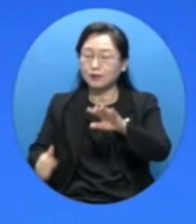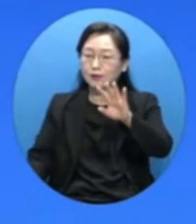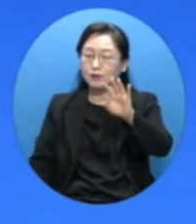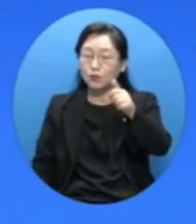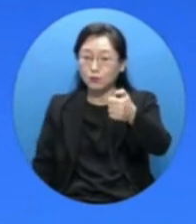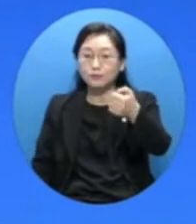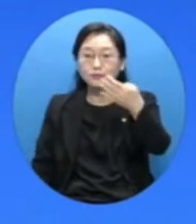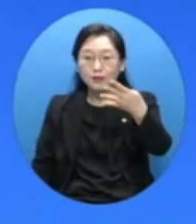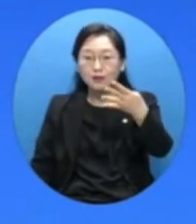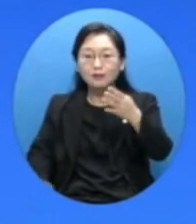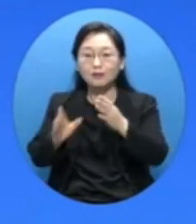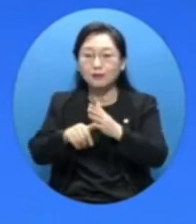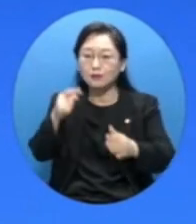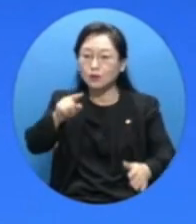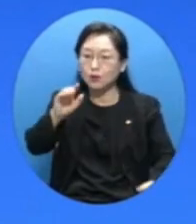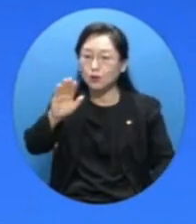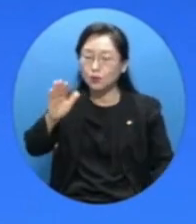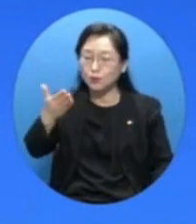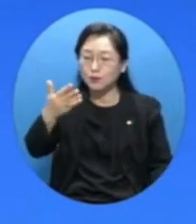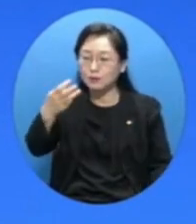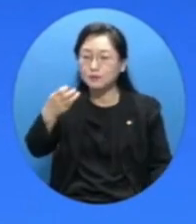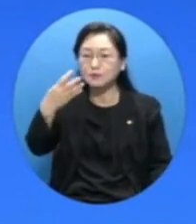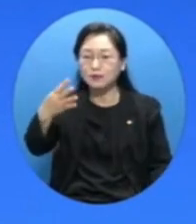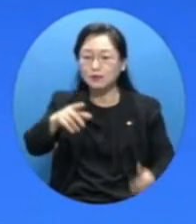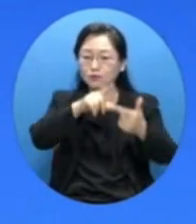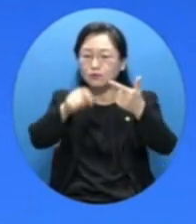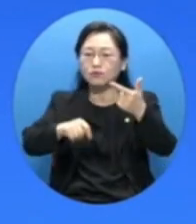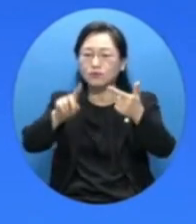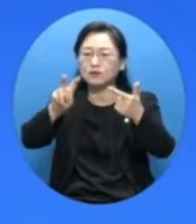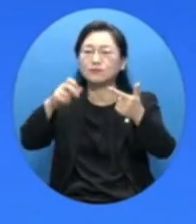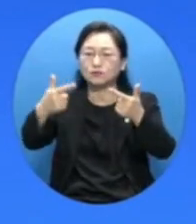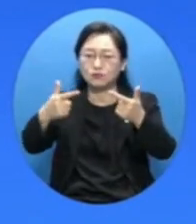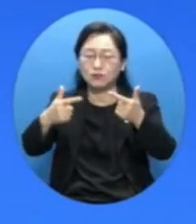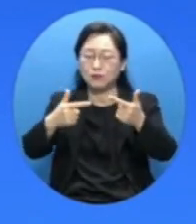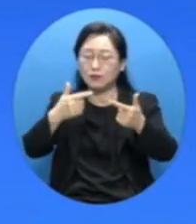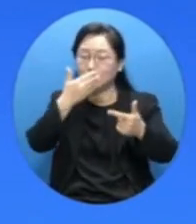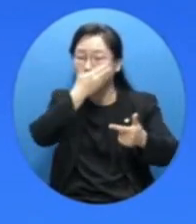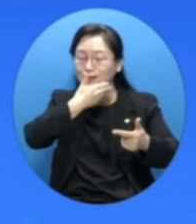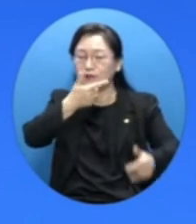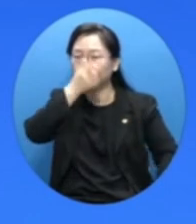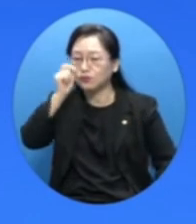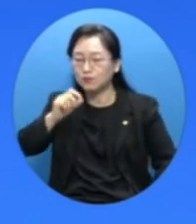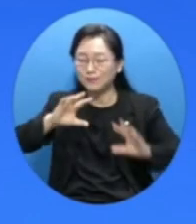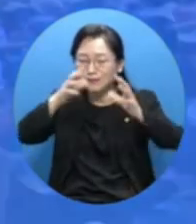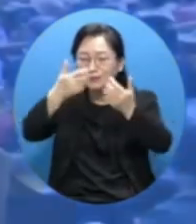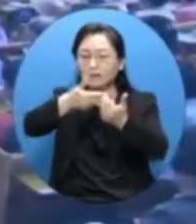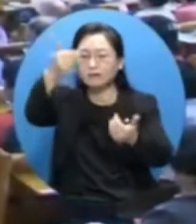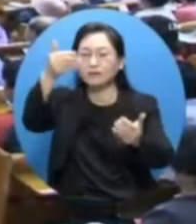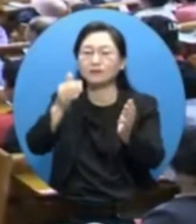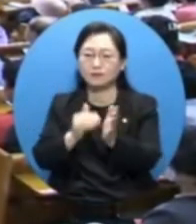54살에 1934년 6월 26일 영양실조로 세상을 떠납니다.